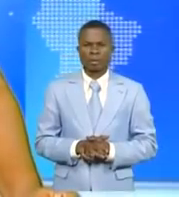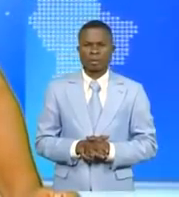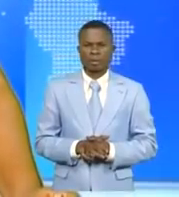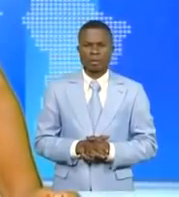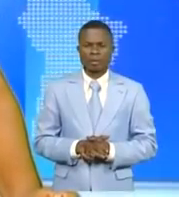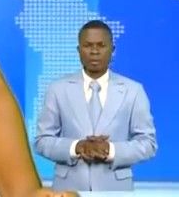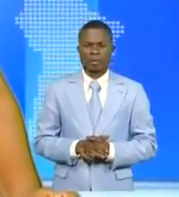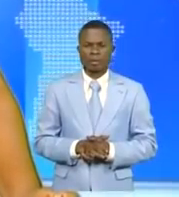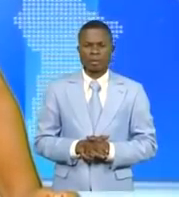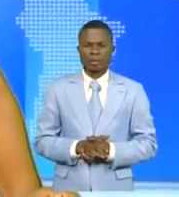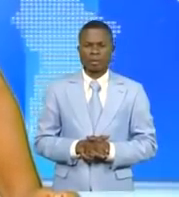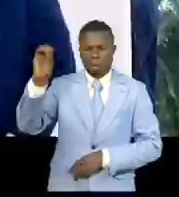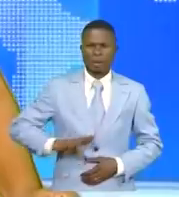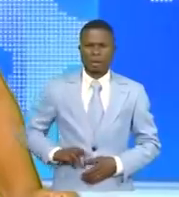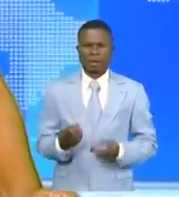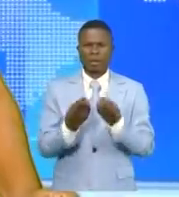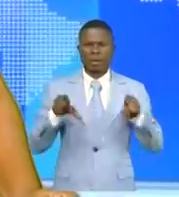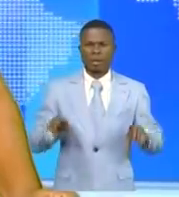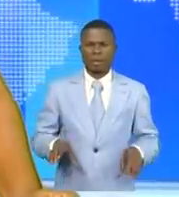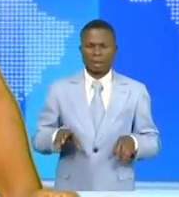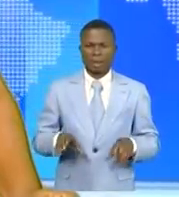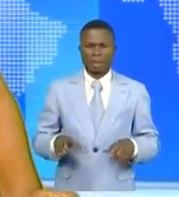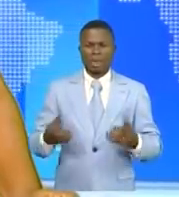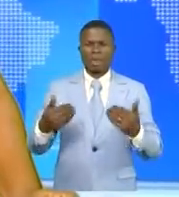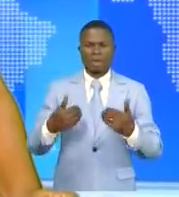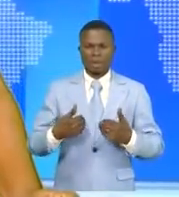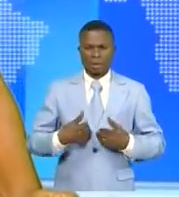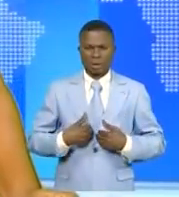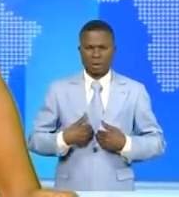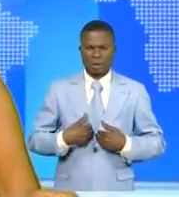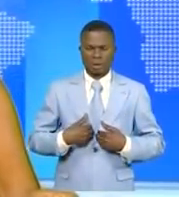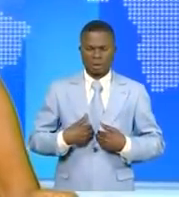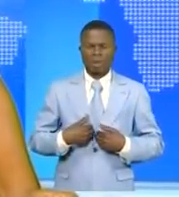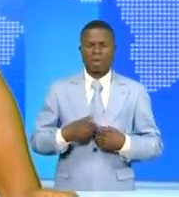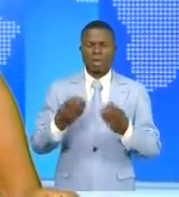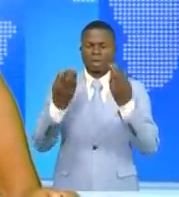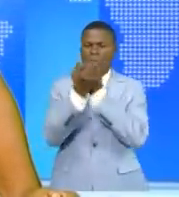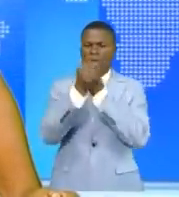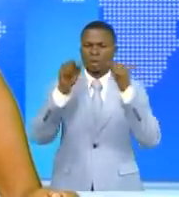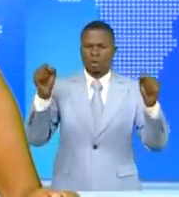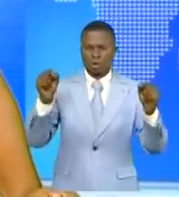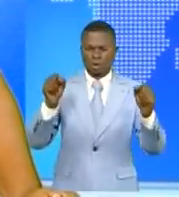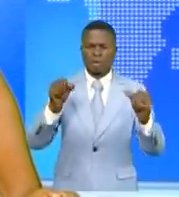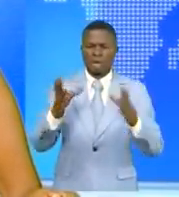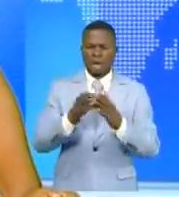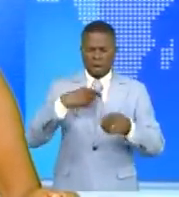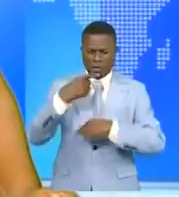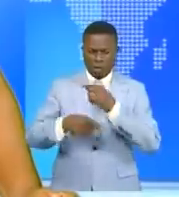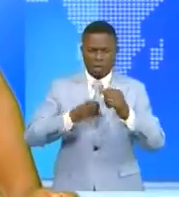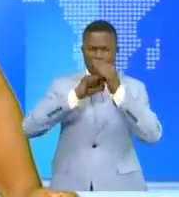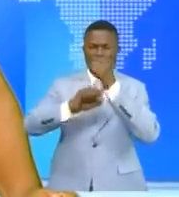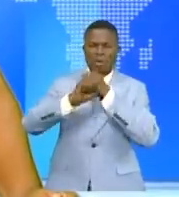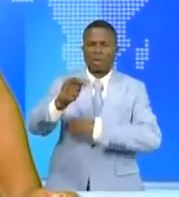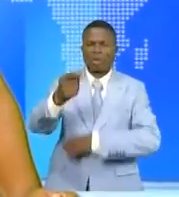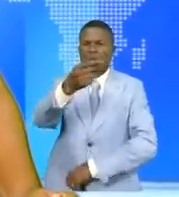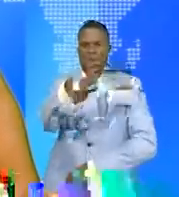La République démocratique du Congo pourra peut-être voir le bout du tunnel avec le lancement de la campagne de